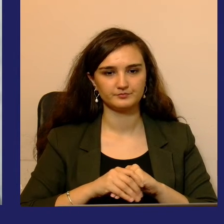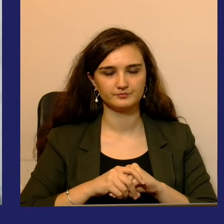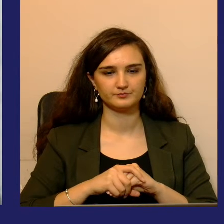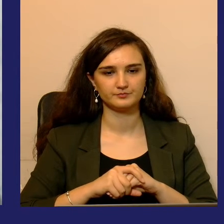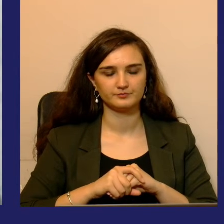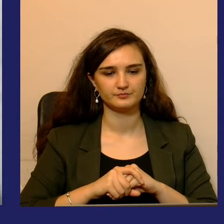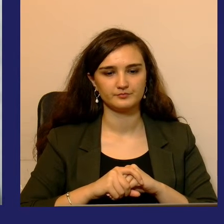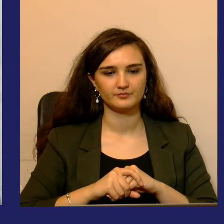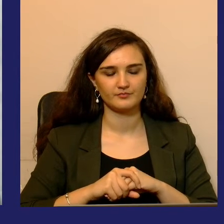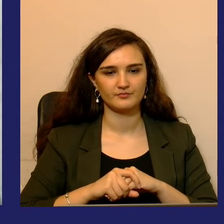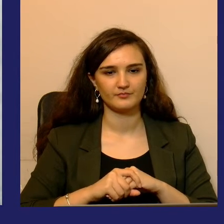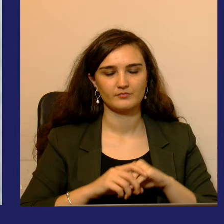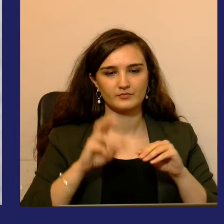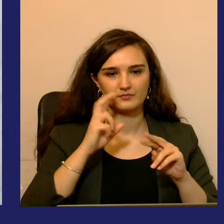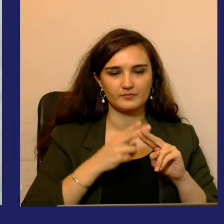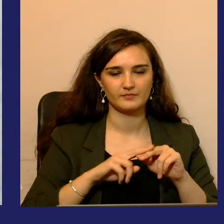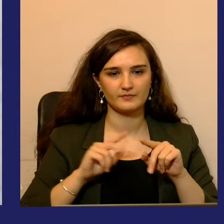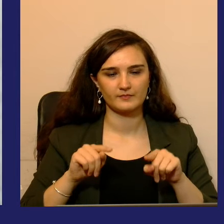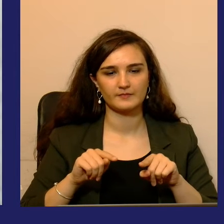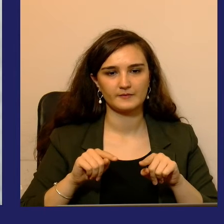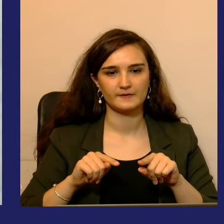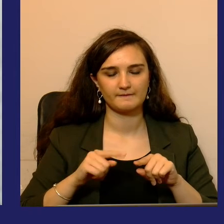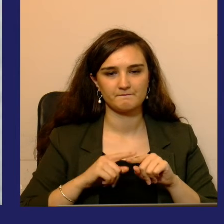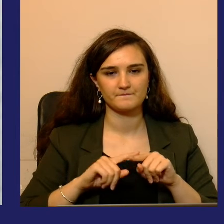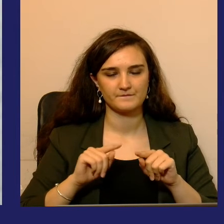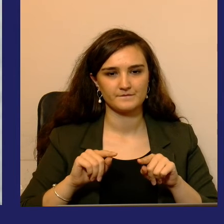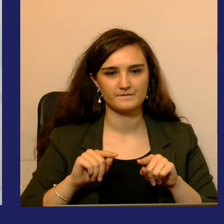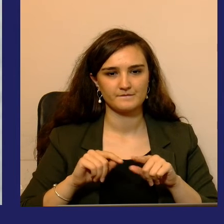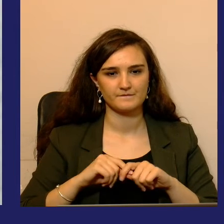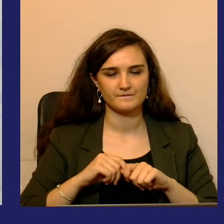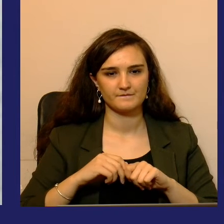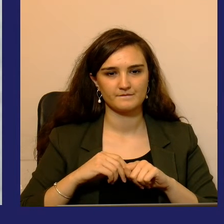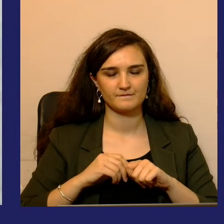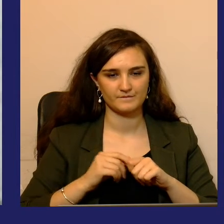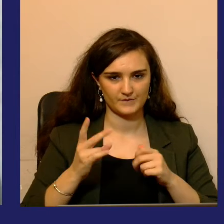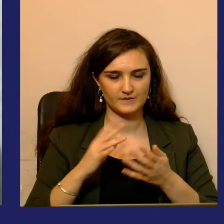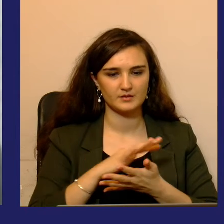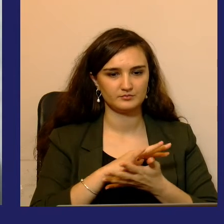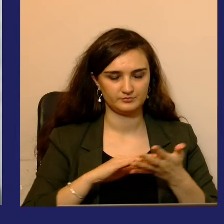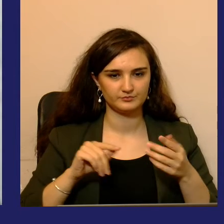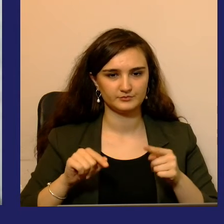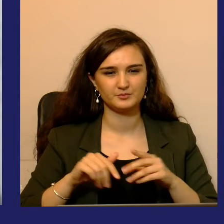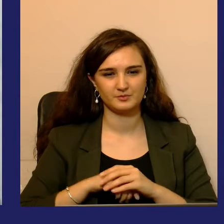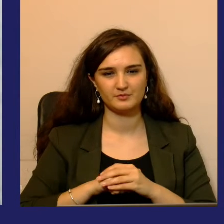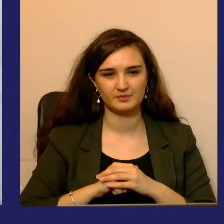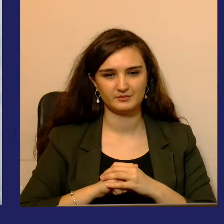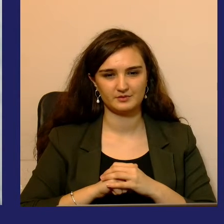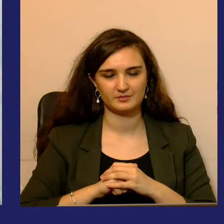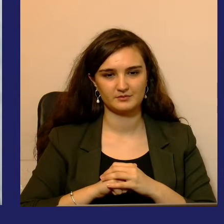სახელმწიფოს და მართულ პარტიას, სახელმწიფო და მართველი პარტიას. ზღვარი უნდა გაივლოს ძალიან